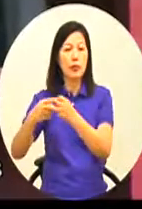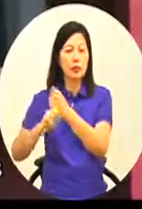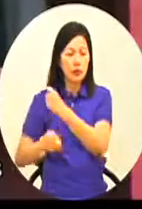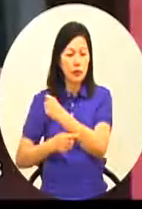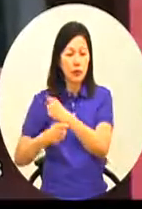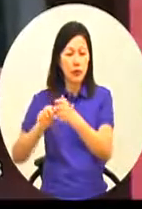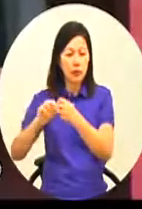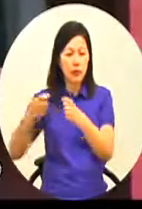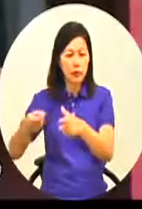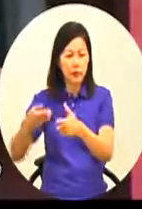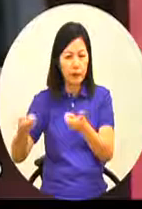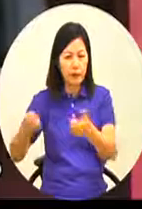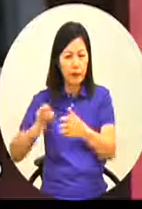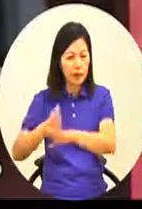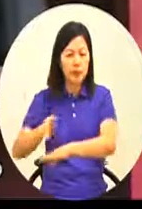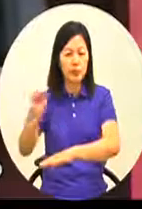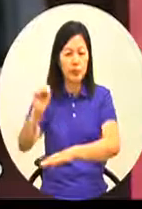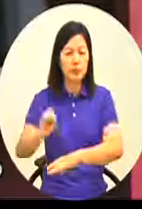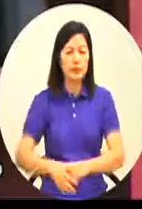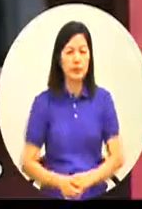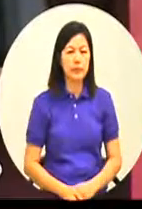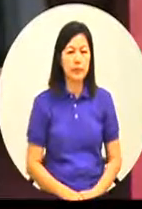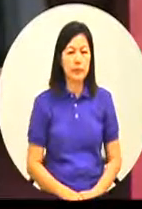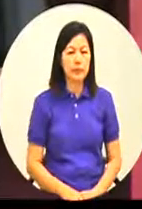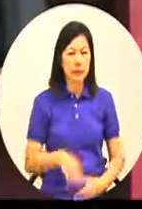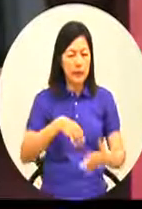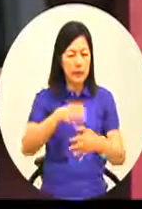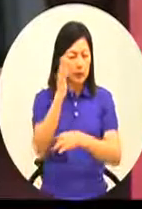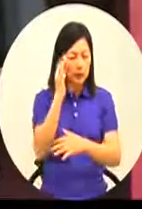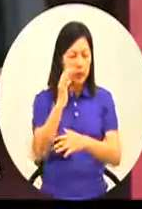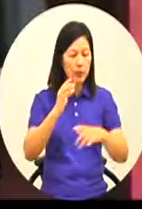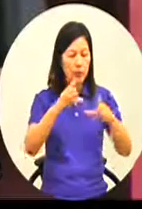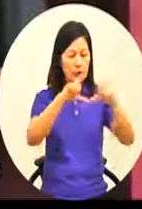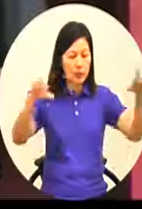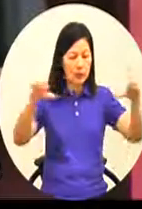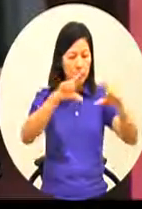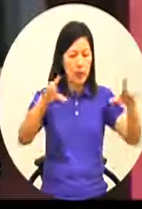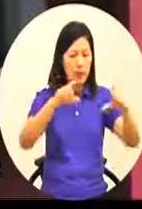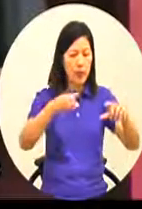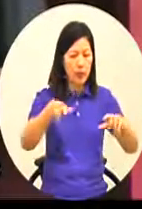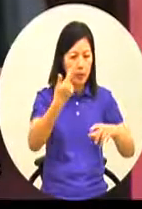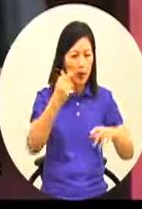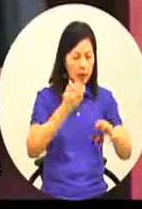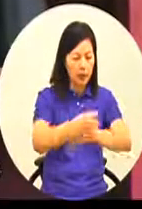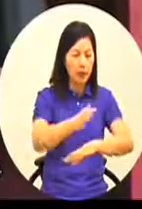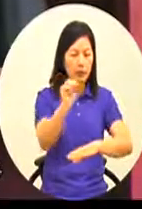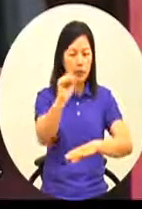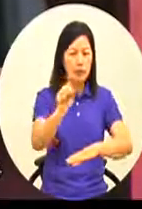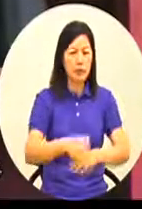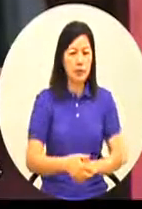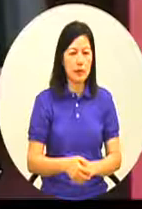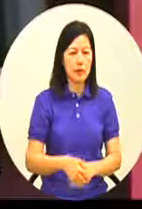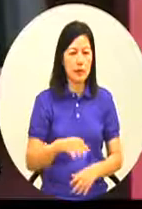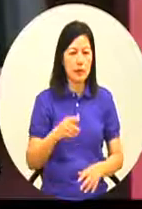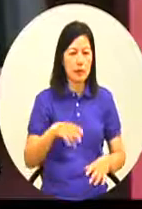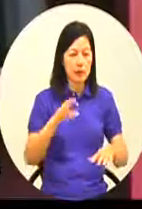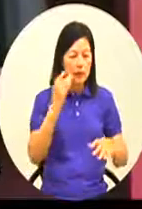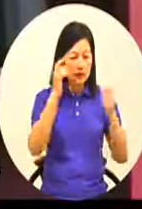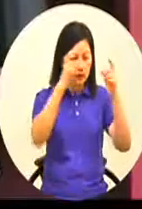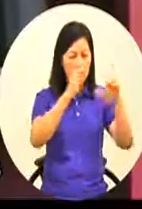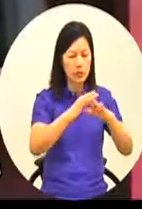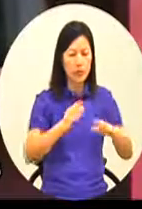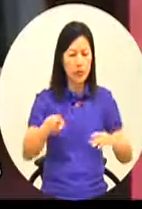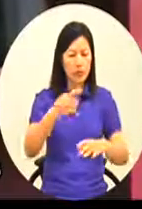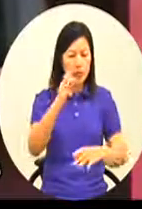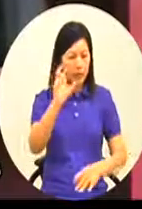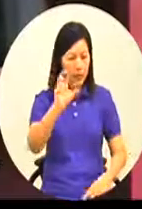张，比如说内政部规定侧旋式的招牌不得超过600公分，可是我们高雄市是不得超过180公分，